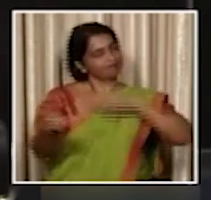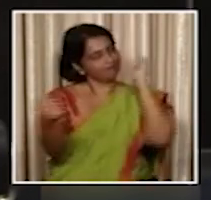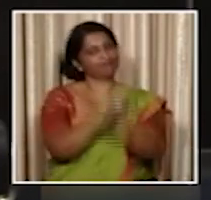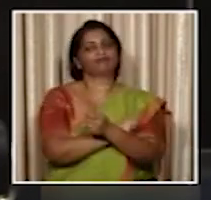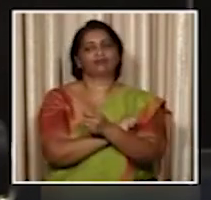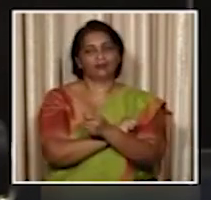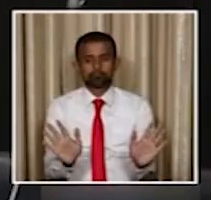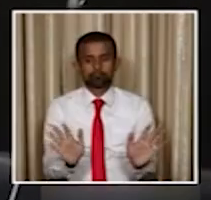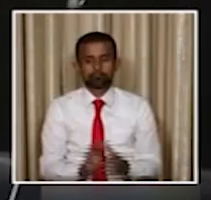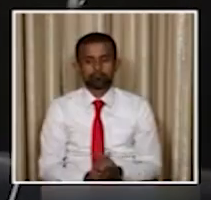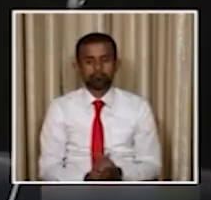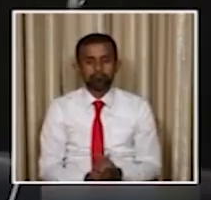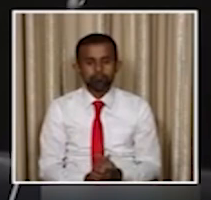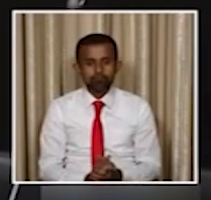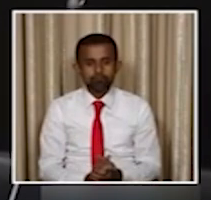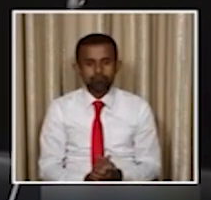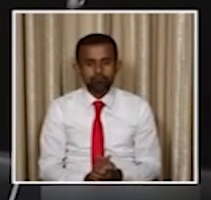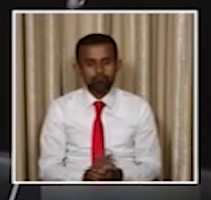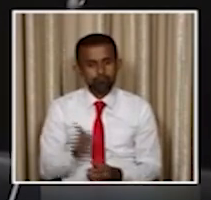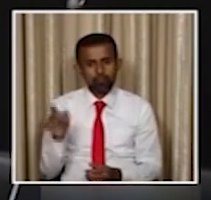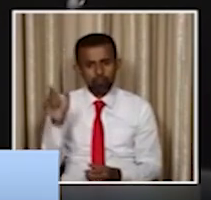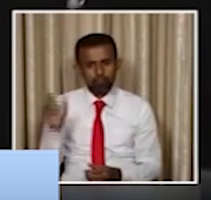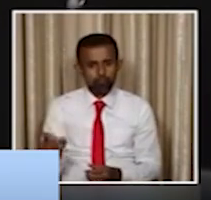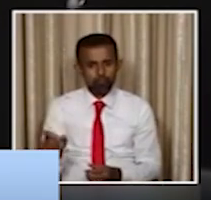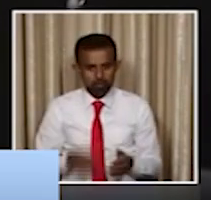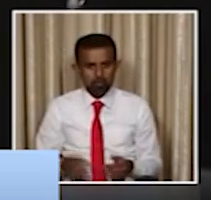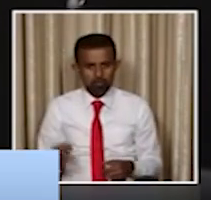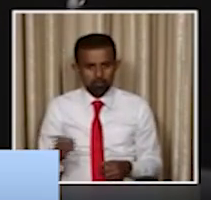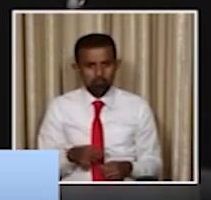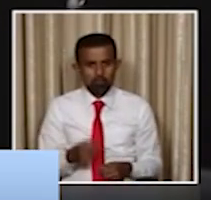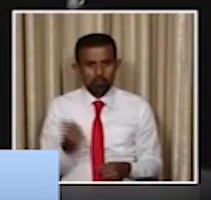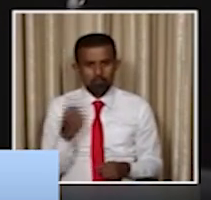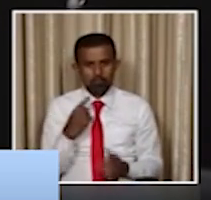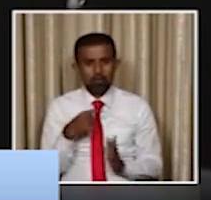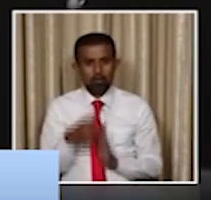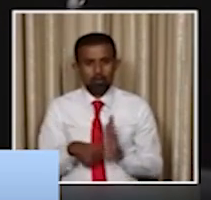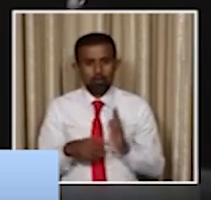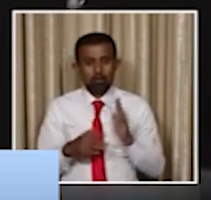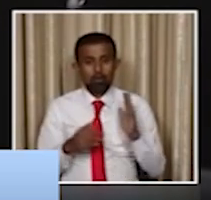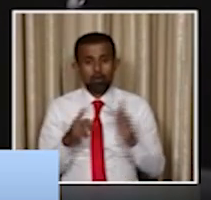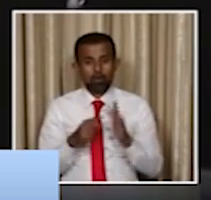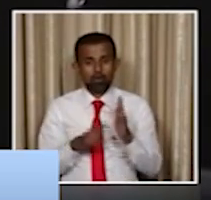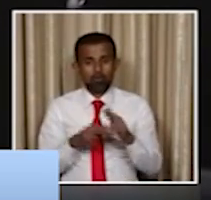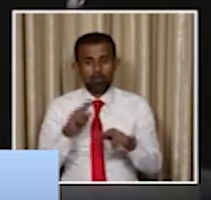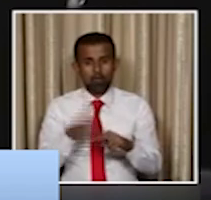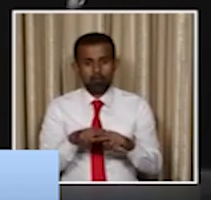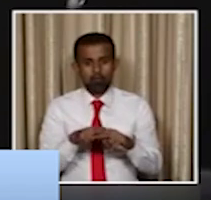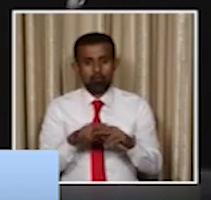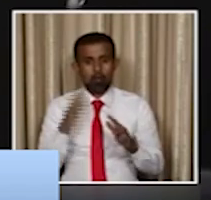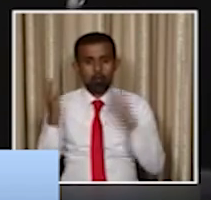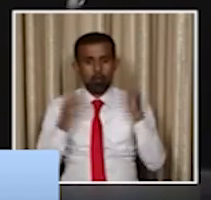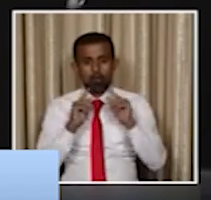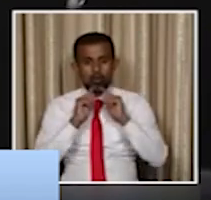කරනවා. දැන් එතුමා ඉතා පැහැදිලිව අද රටටත් ජාත්‍යන්තර මූල්‍ය අරමුදලටත්